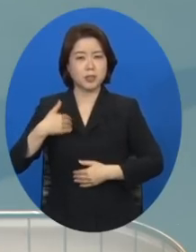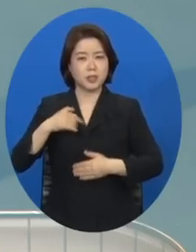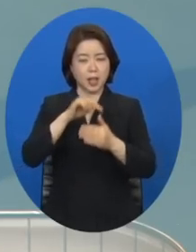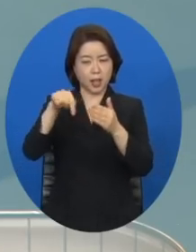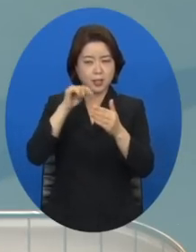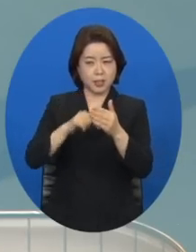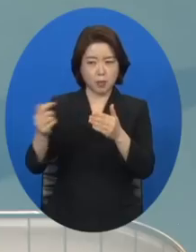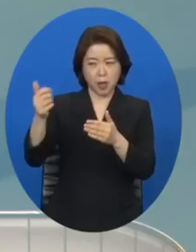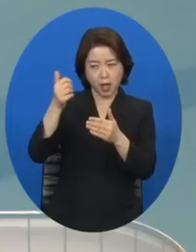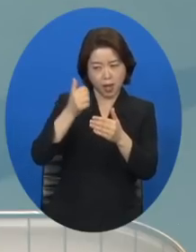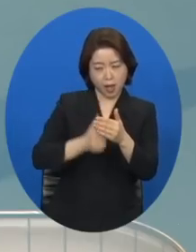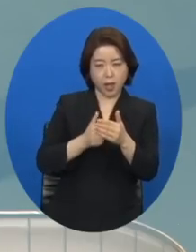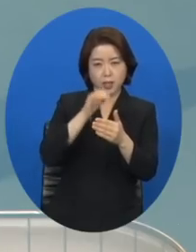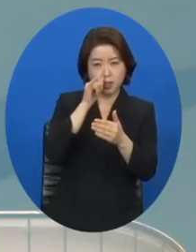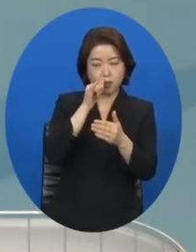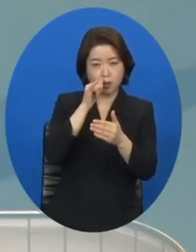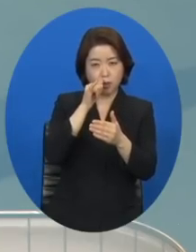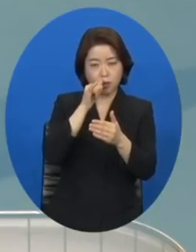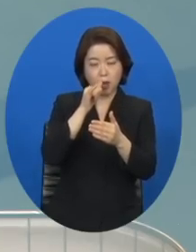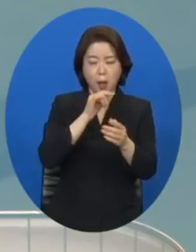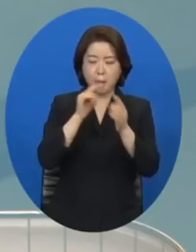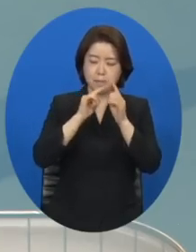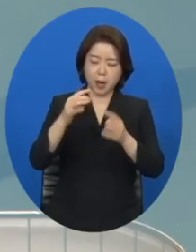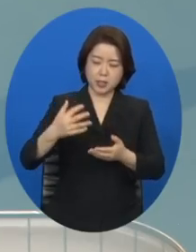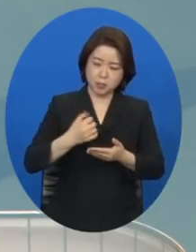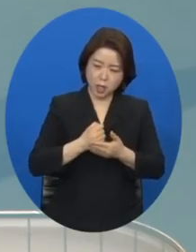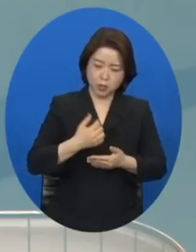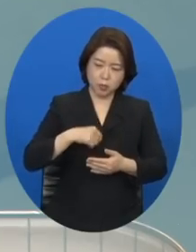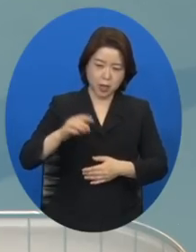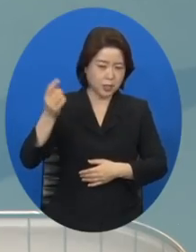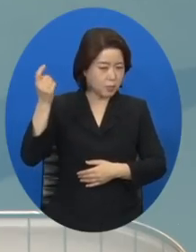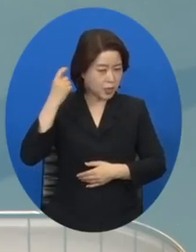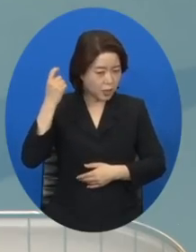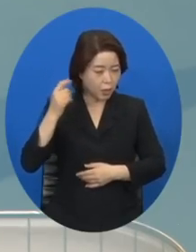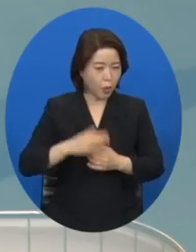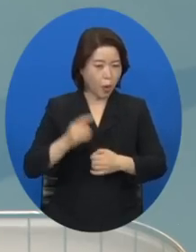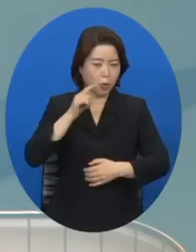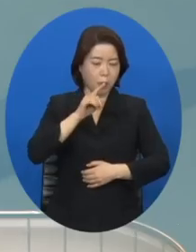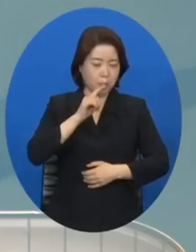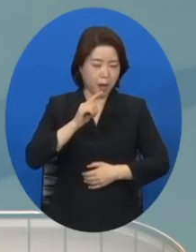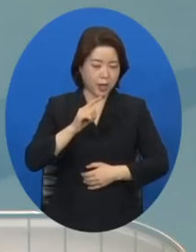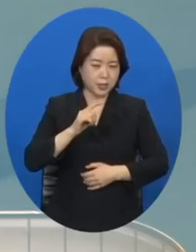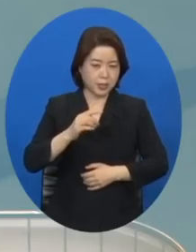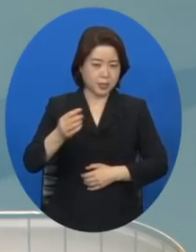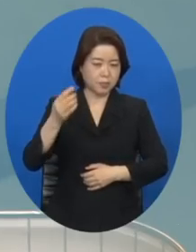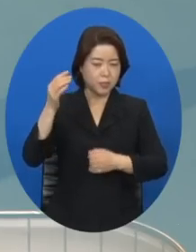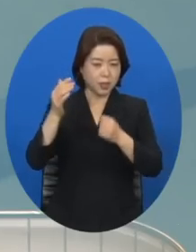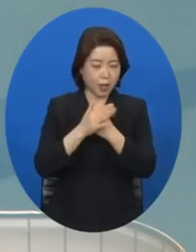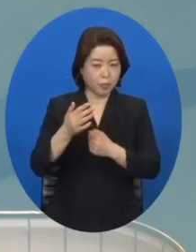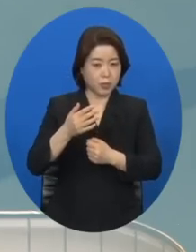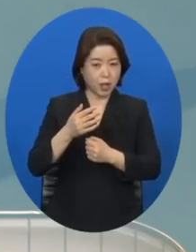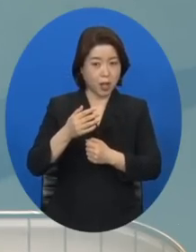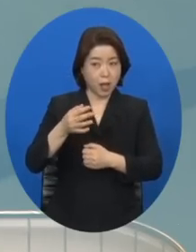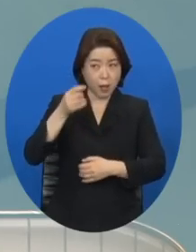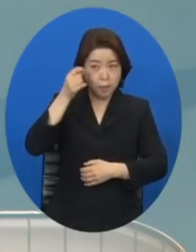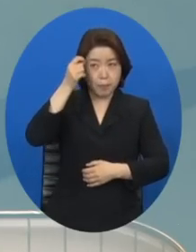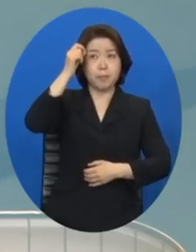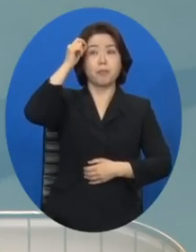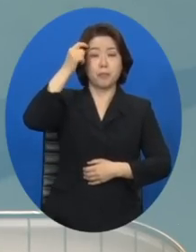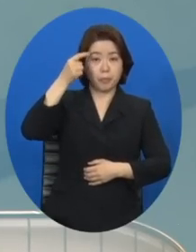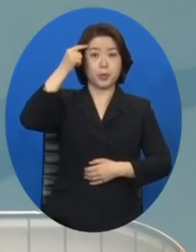거하는 것 말씀이 우리에게 들려지고 그 말씀을 때문에 우리가 반응하여 순종하게 되어지는 것이